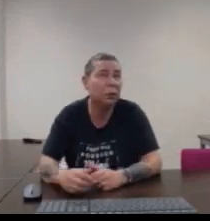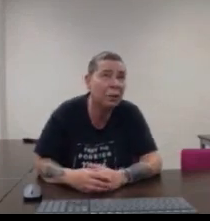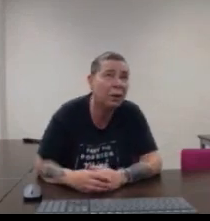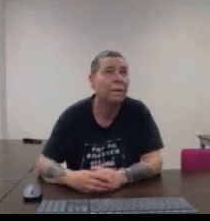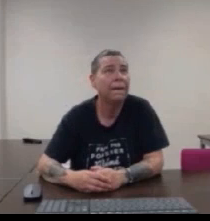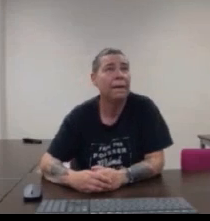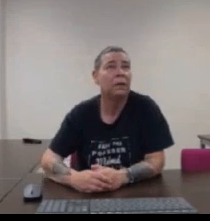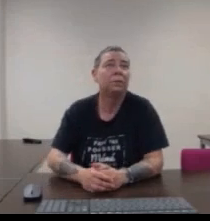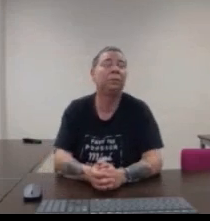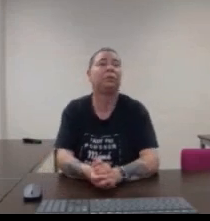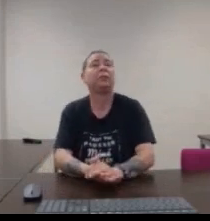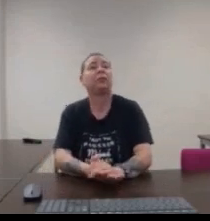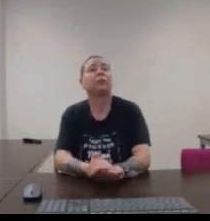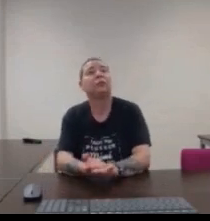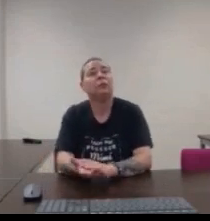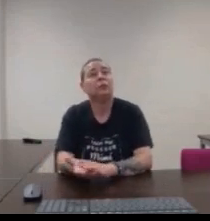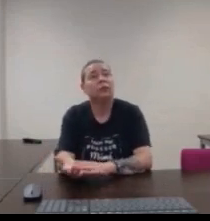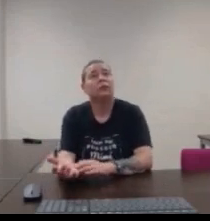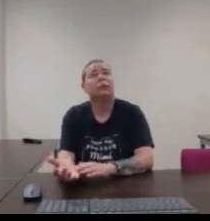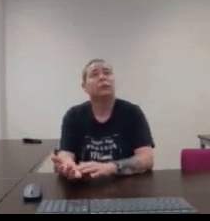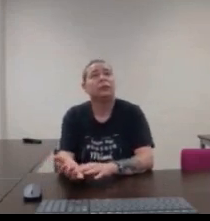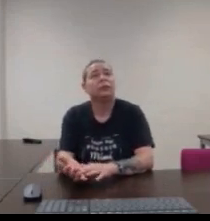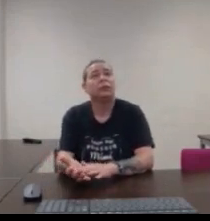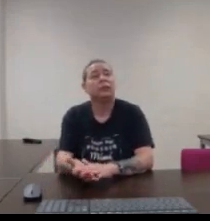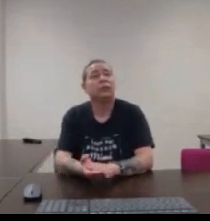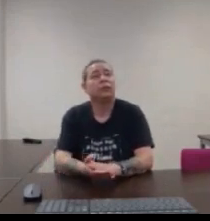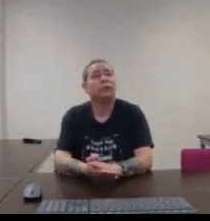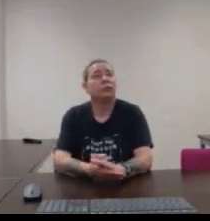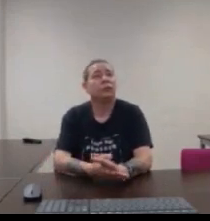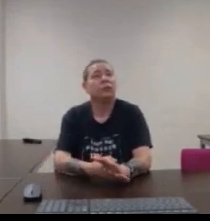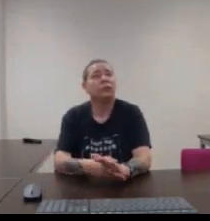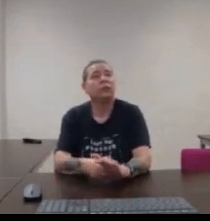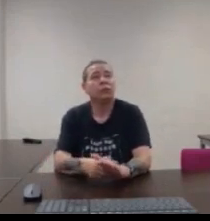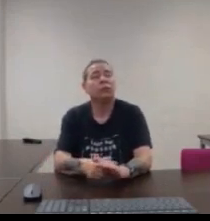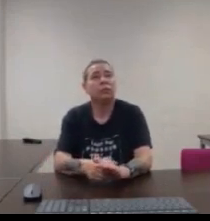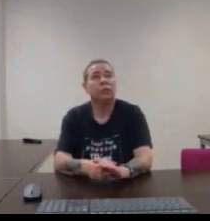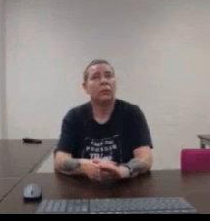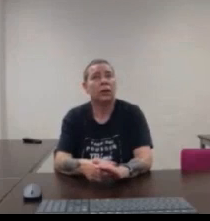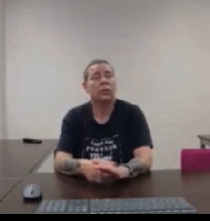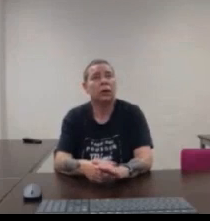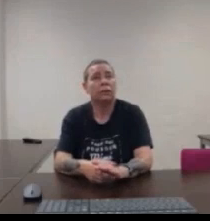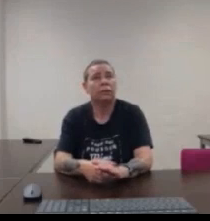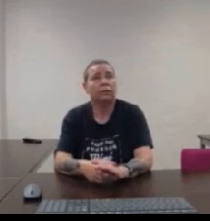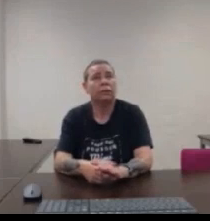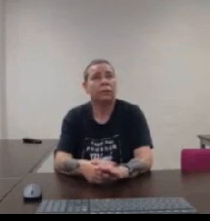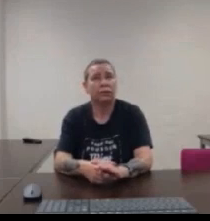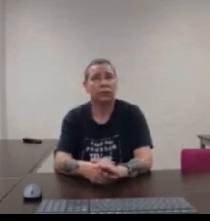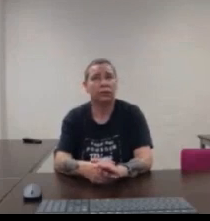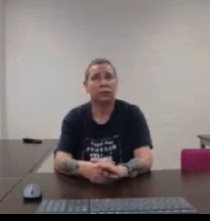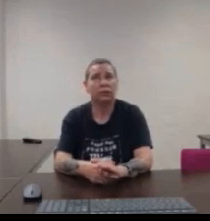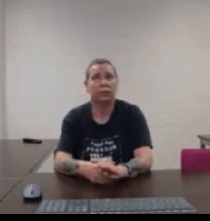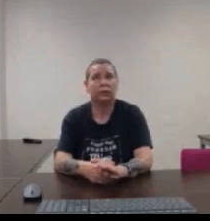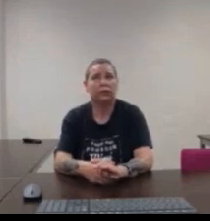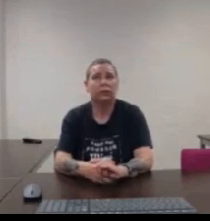laisse reprendre la main. Ouais, voilà. Comme on vous disait en intro, de temps en temps, on va faire un parallèle avec le télétravail, entre autres aussi vu la situation voilà, actuelle où il y a des personnes